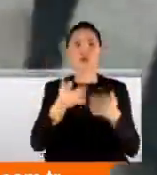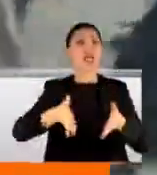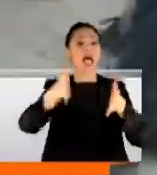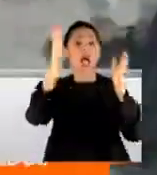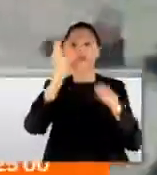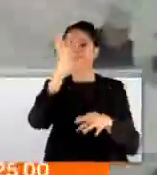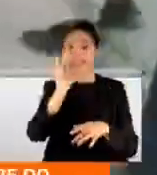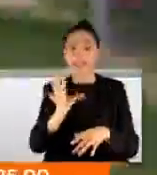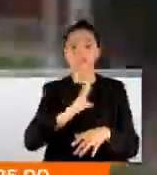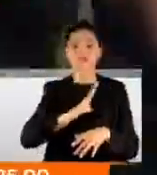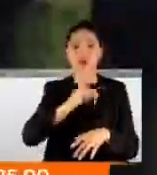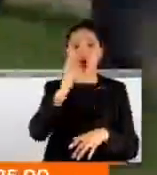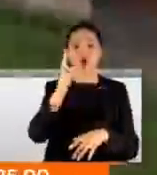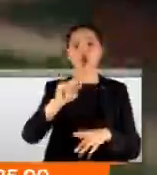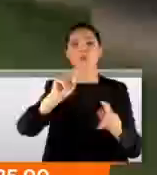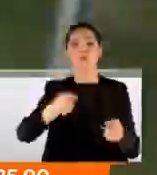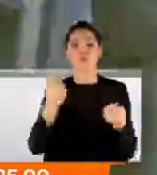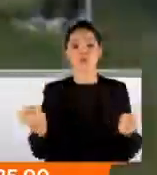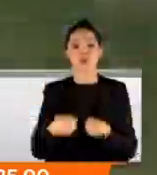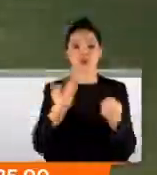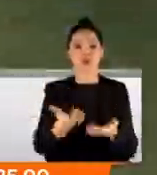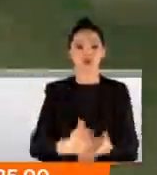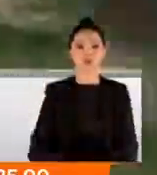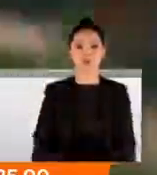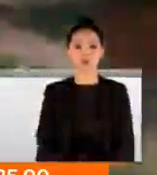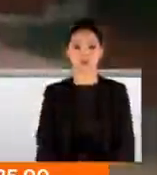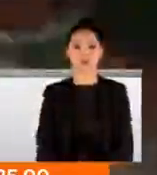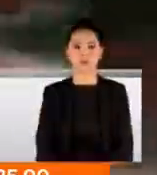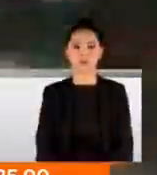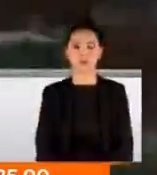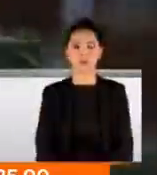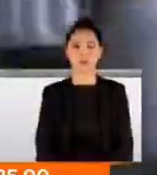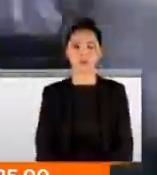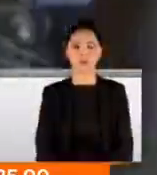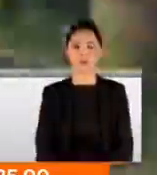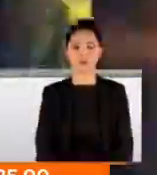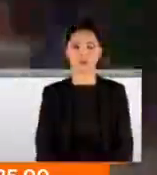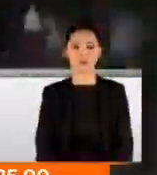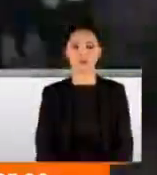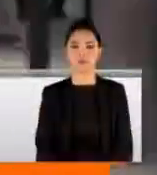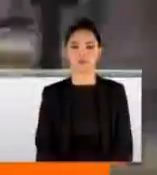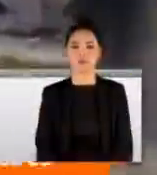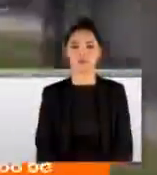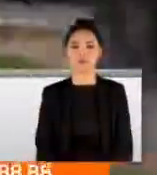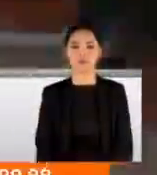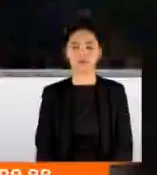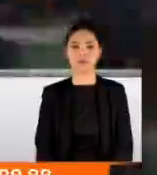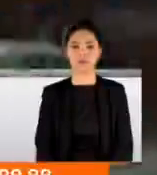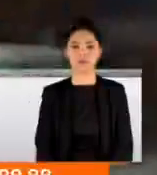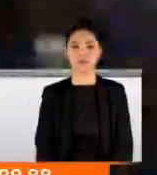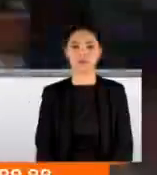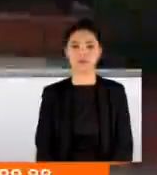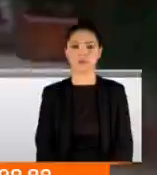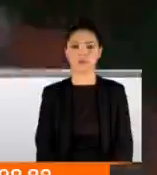apartmanda kimler varsa diye. Beyler, bina yıkıldı. Allah yardımcılar olsun. İzmir Bayraklı Bornova.